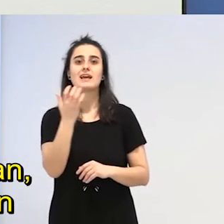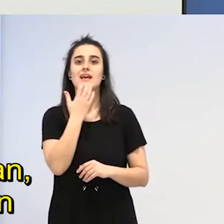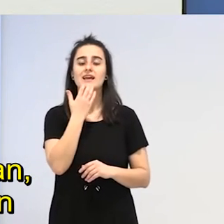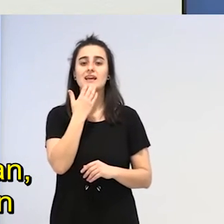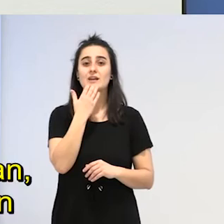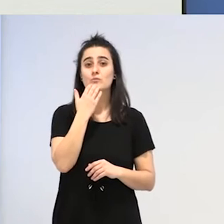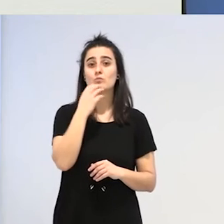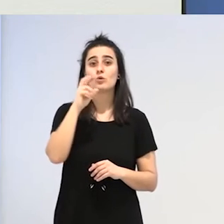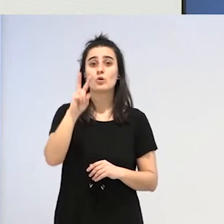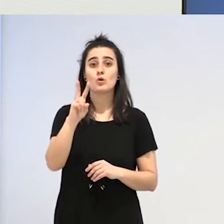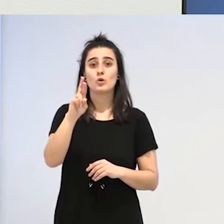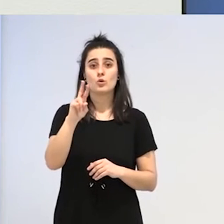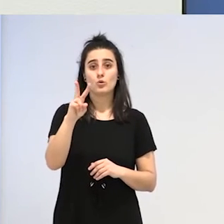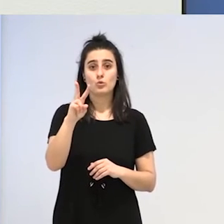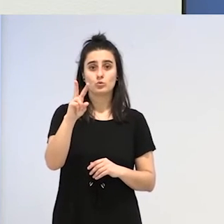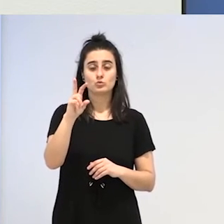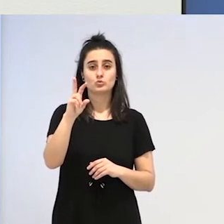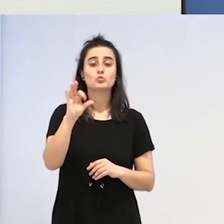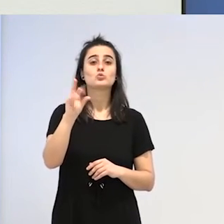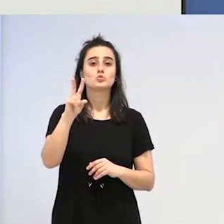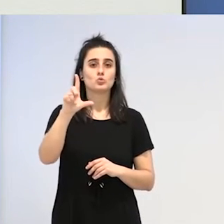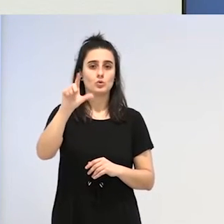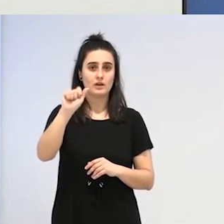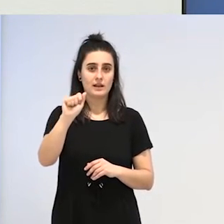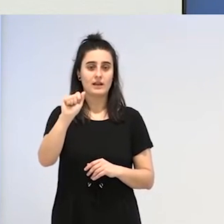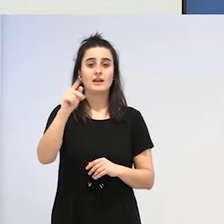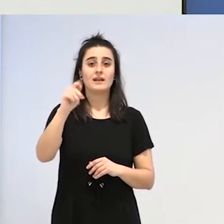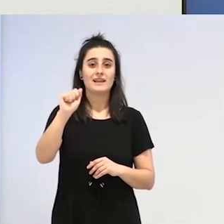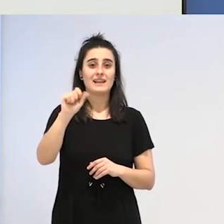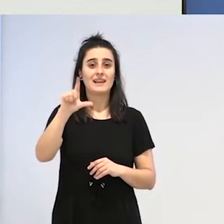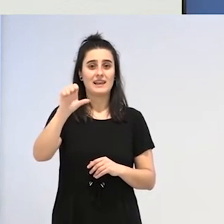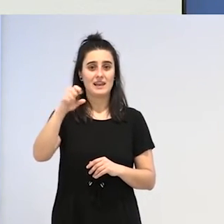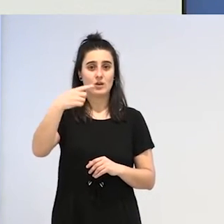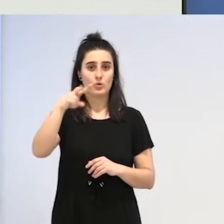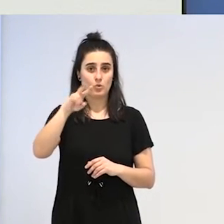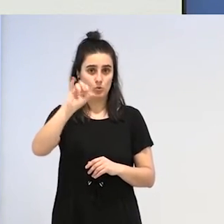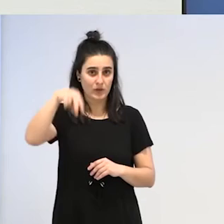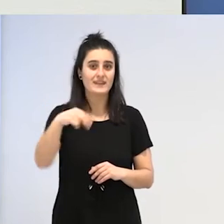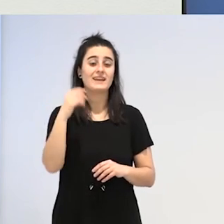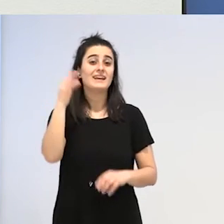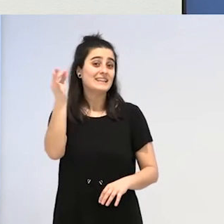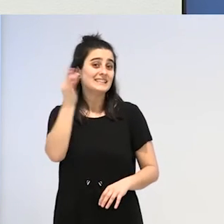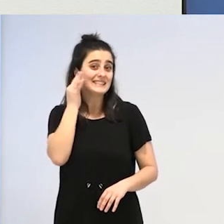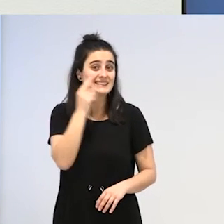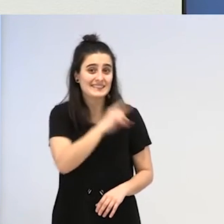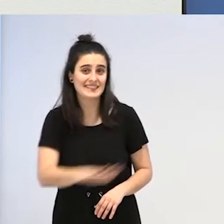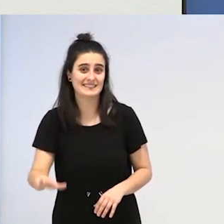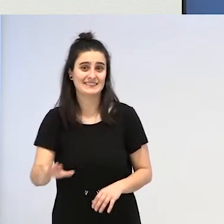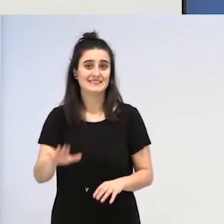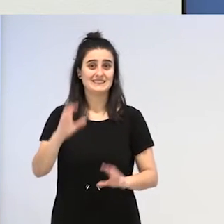K. Le Guinen Las Niñas Salvajes itzuli du, Octavia Butleren